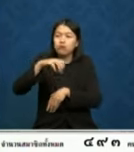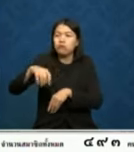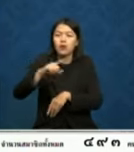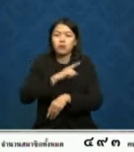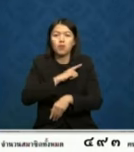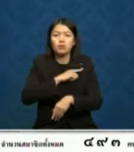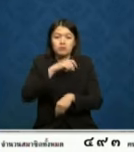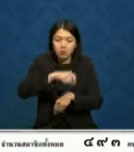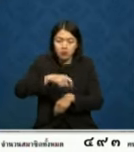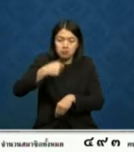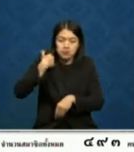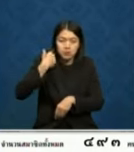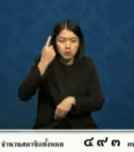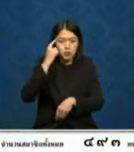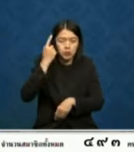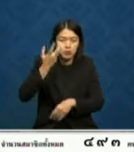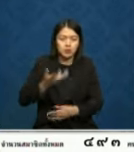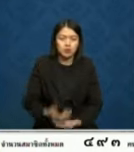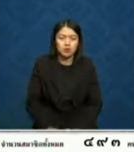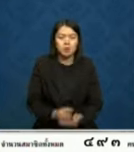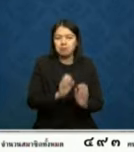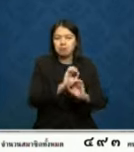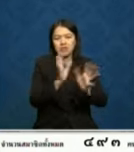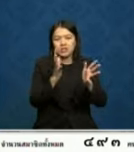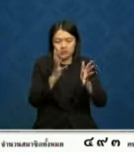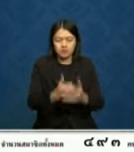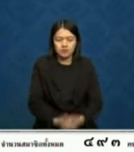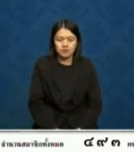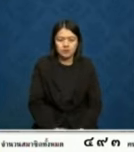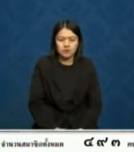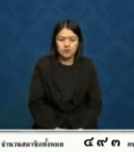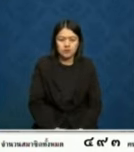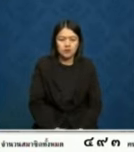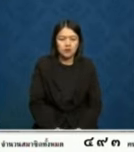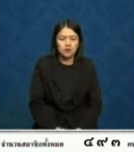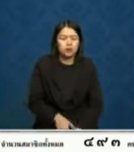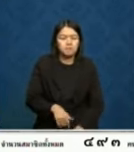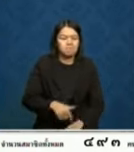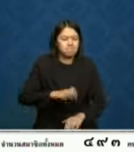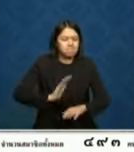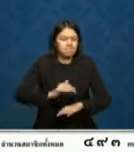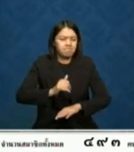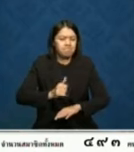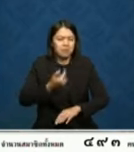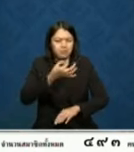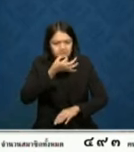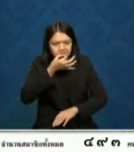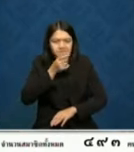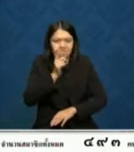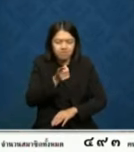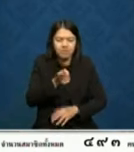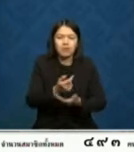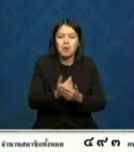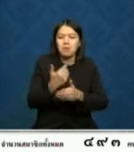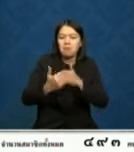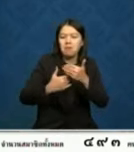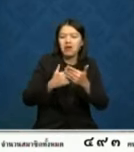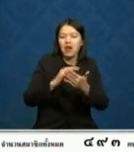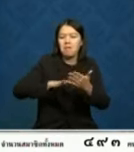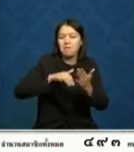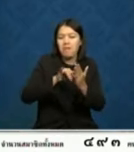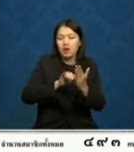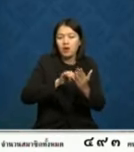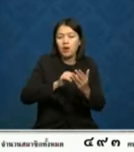ยนะครับผมคิดว่าอันนี้เรื่องเครับความไม่ชัดเจนแล้วก็ความไม่เป็นมืออาชีพในการที่จะพัฒนายุทธศาสตร์เรื่องการสร้าง